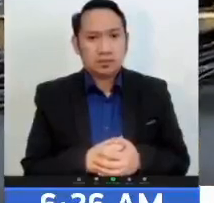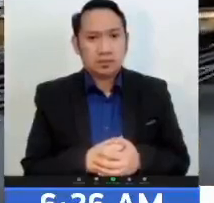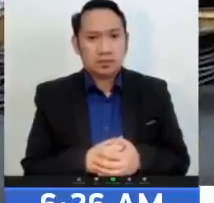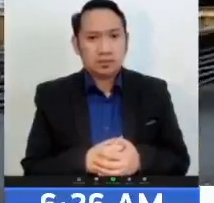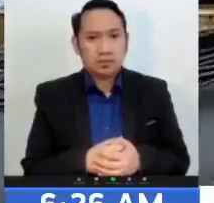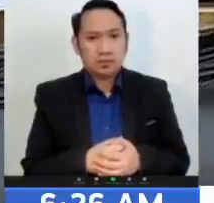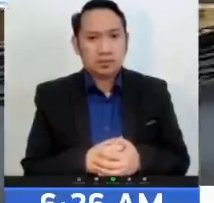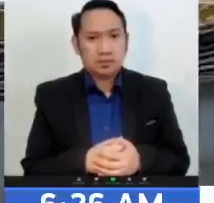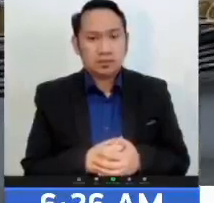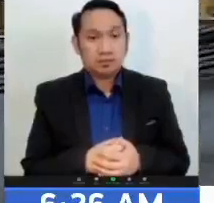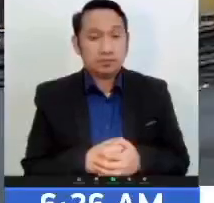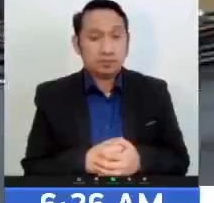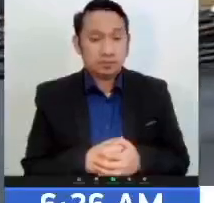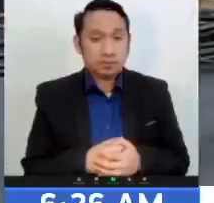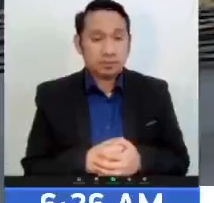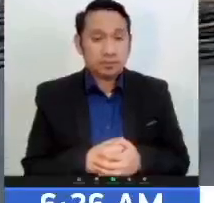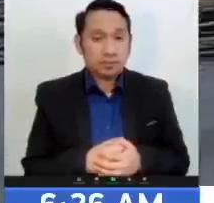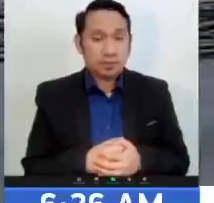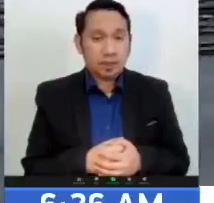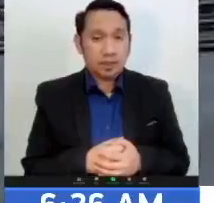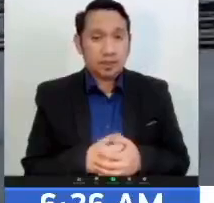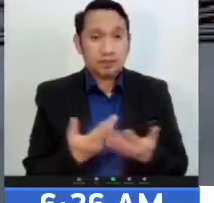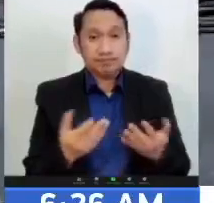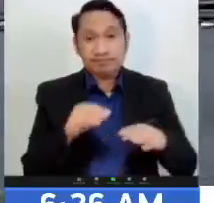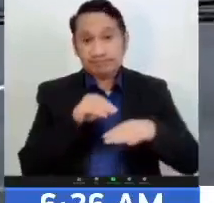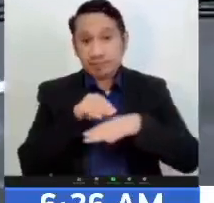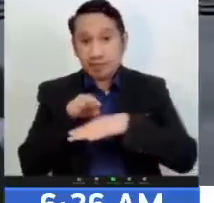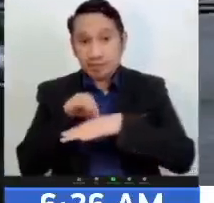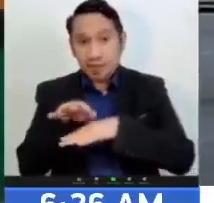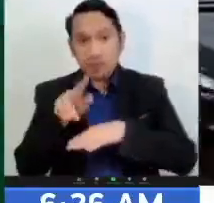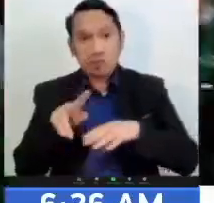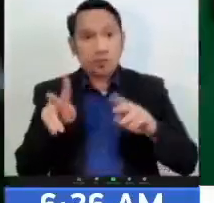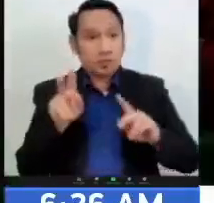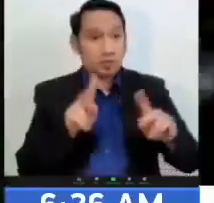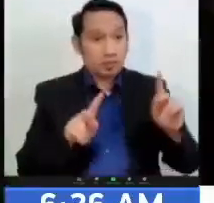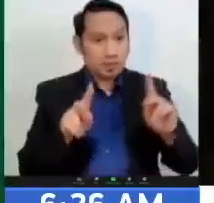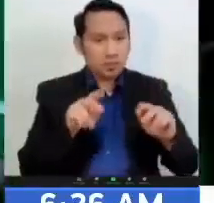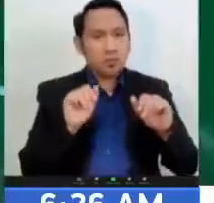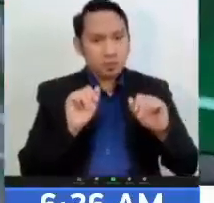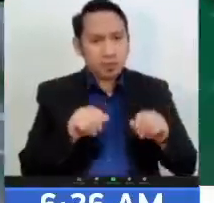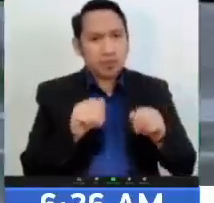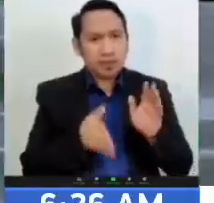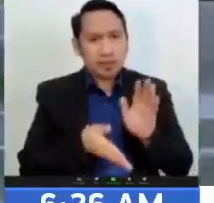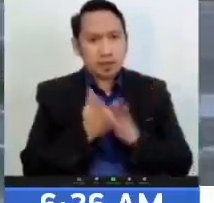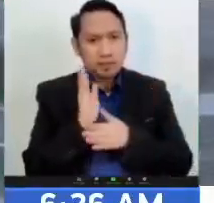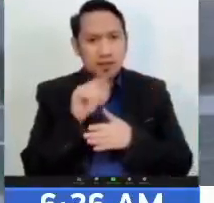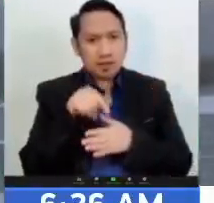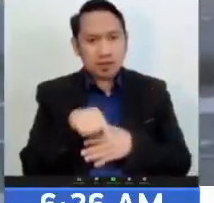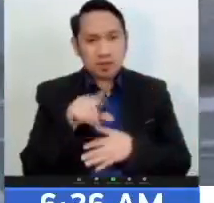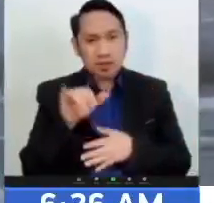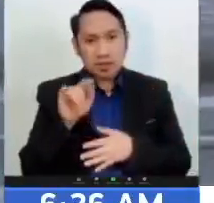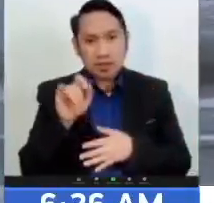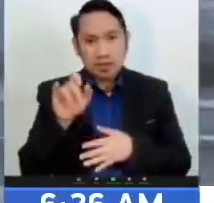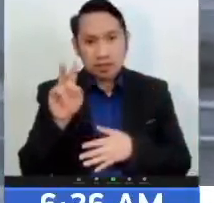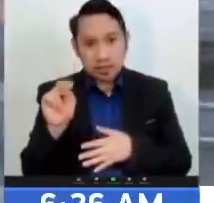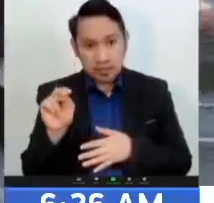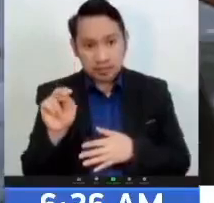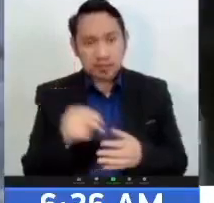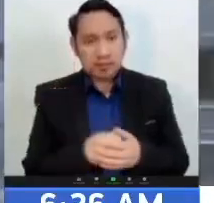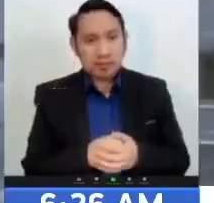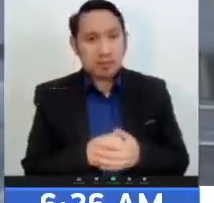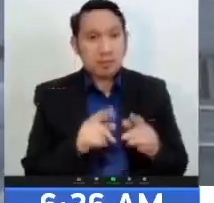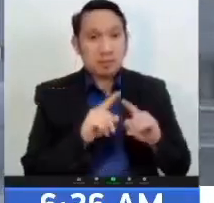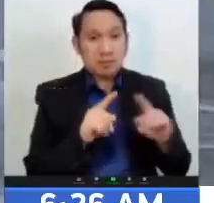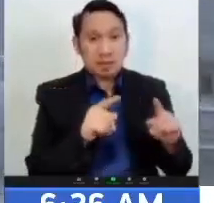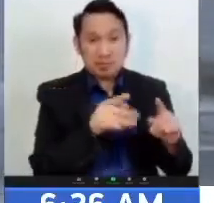Susan, abiso sa mga motorista, pwede nang madaanan yung kalsada ng Quintin Paredes. Pero sarado pa po sa mga